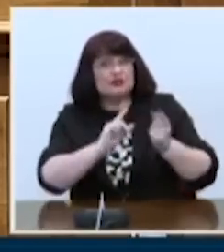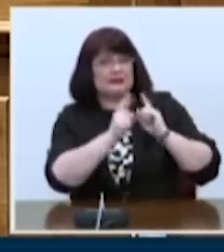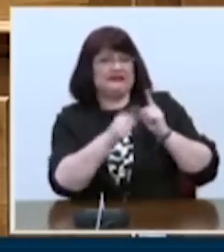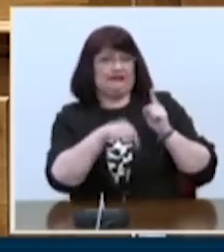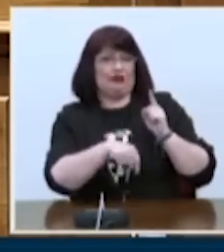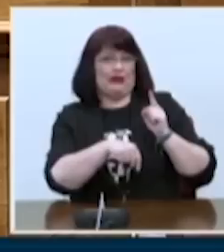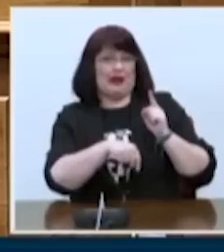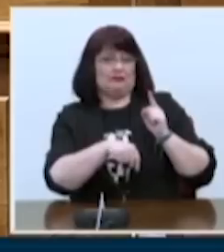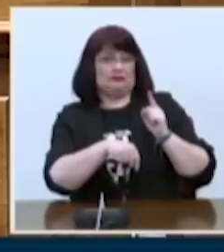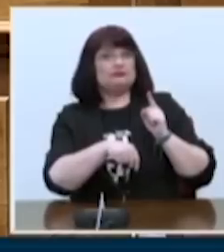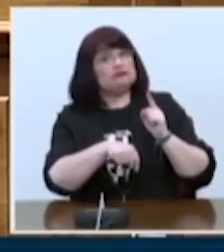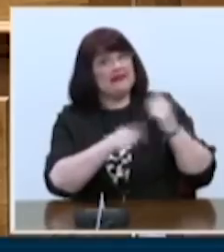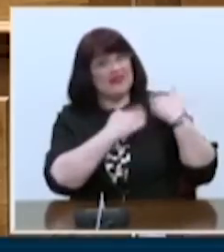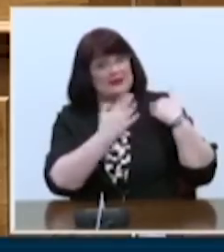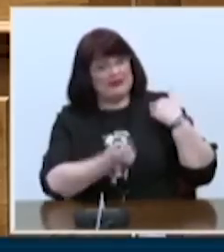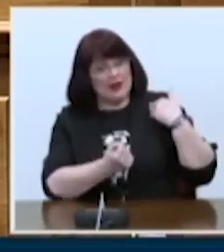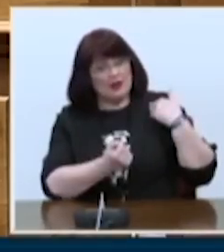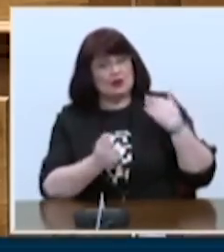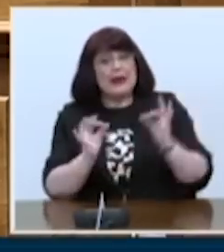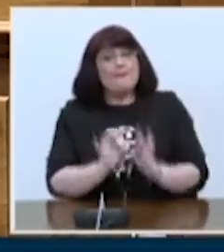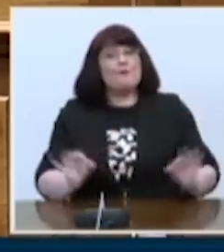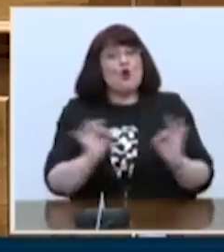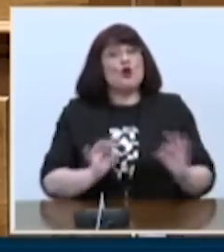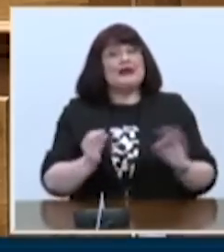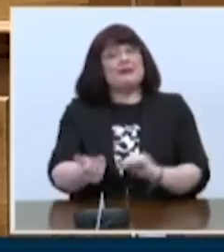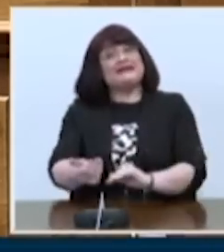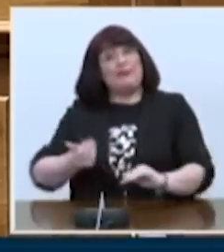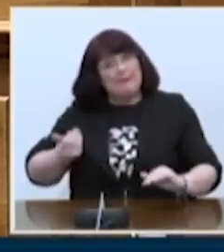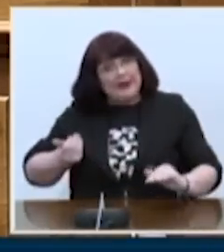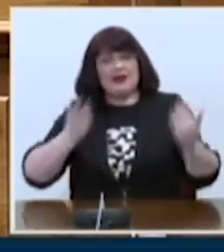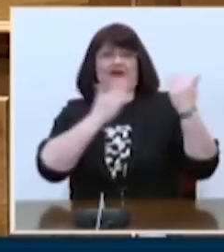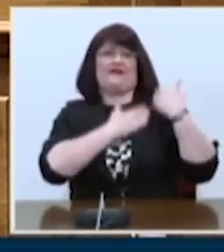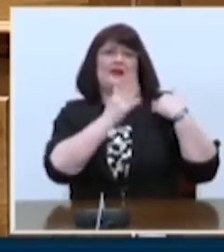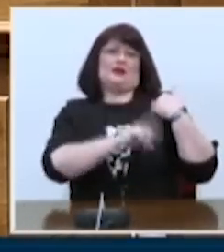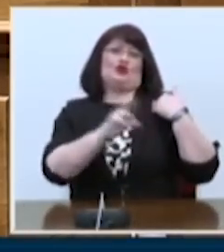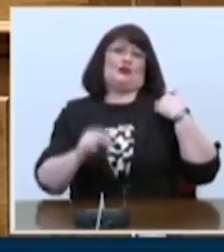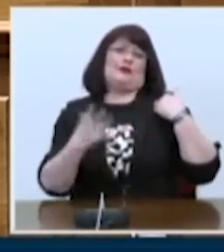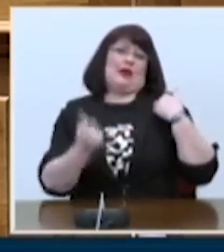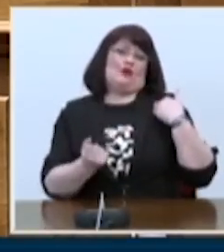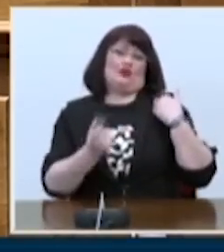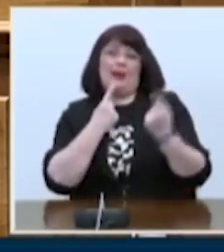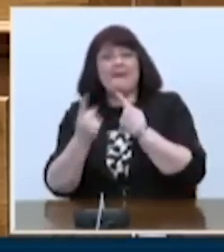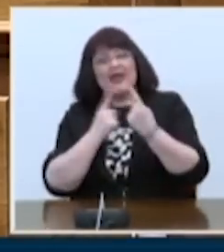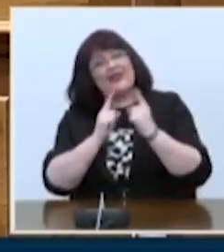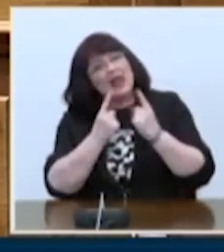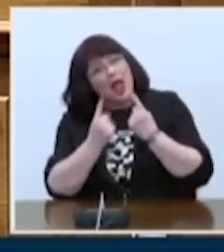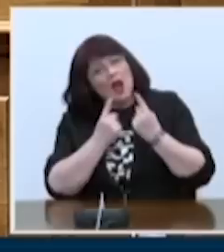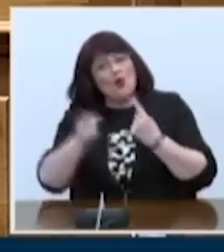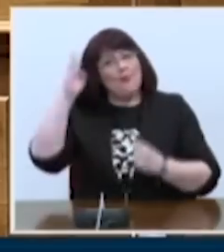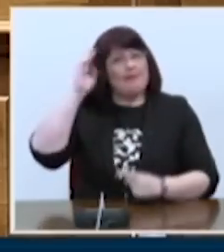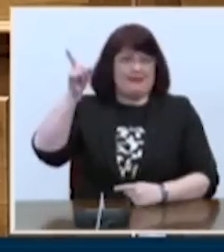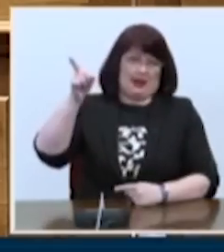αλλά και όσων την προετοίμασαν στο πλαίσιο του στρατηγικού διαλόγου με τις Ηνωμένες Πολιτείες